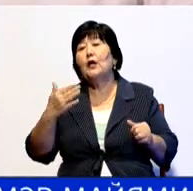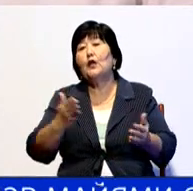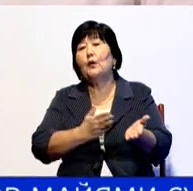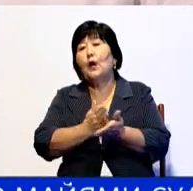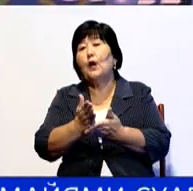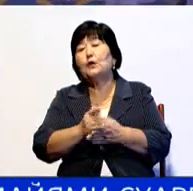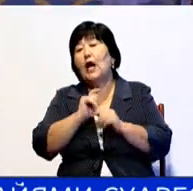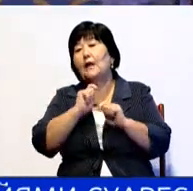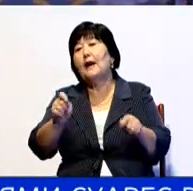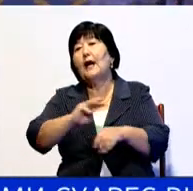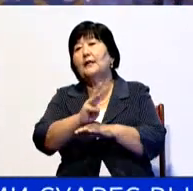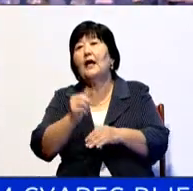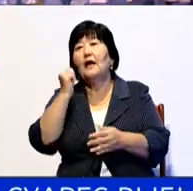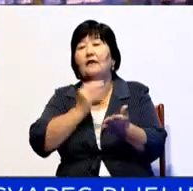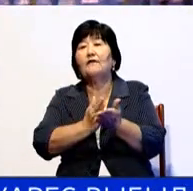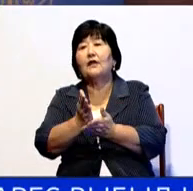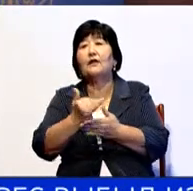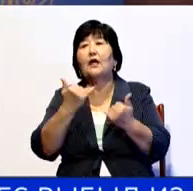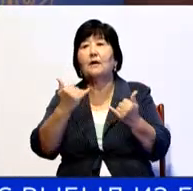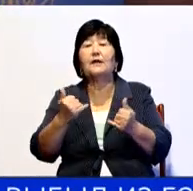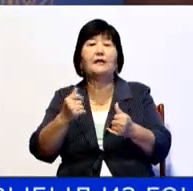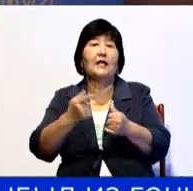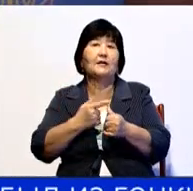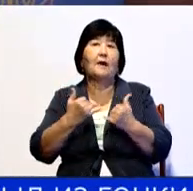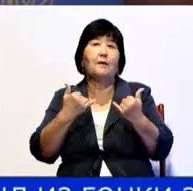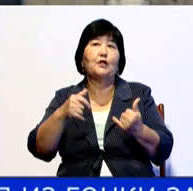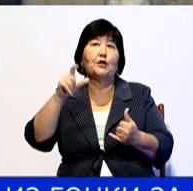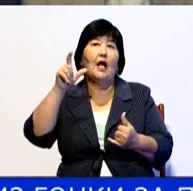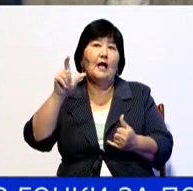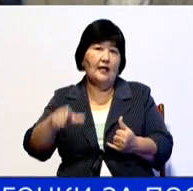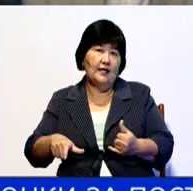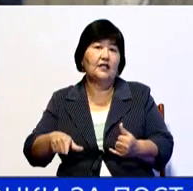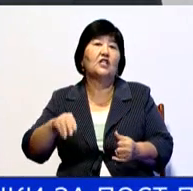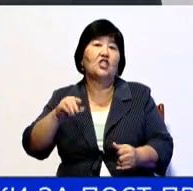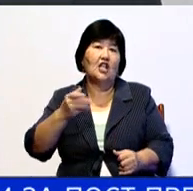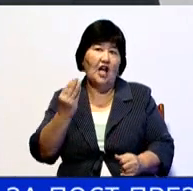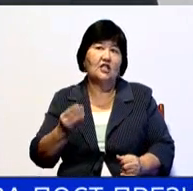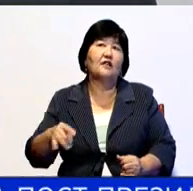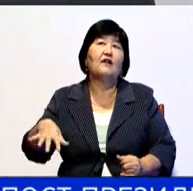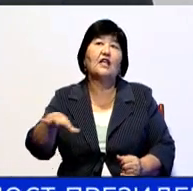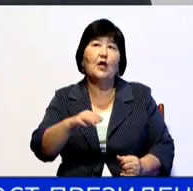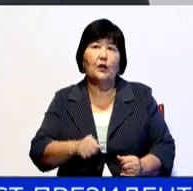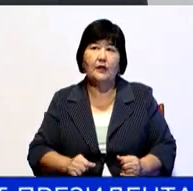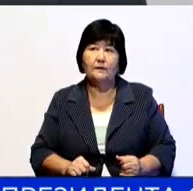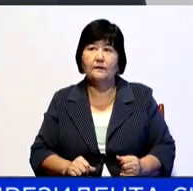заслуги вознаграждены. Ветерану отрасли присвоено звание «Почетный гражданин Жалагашского района».